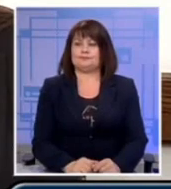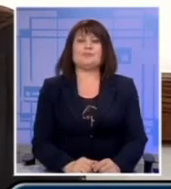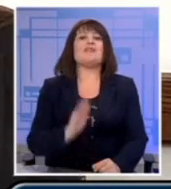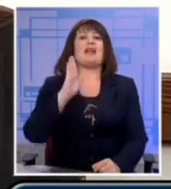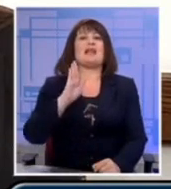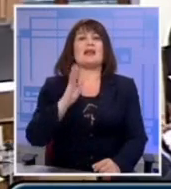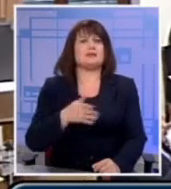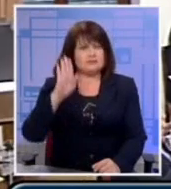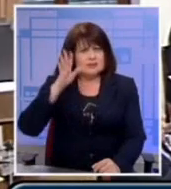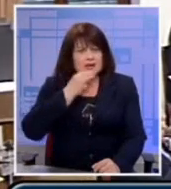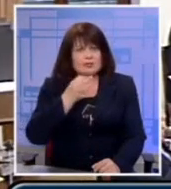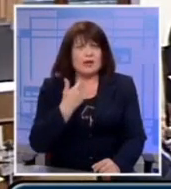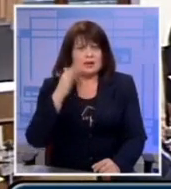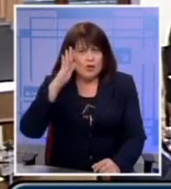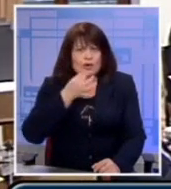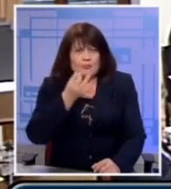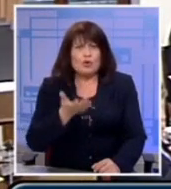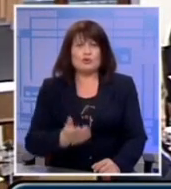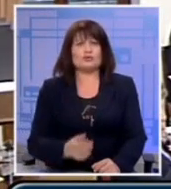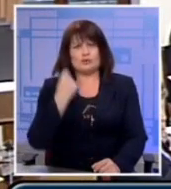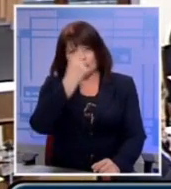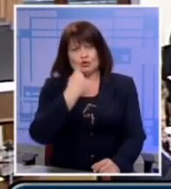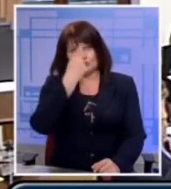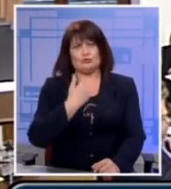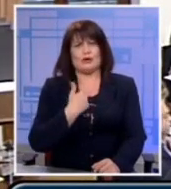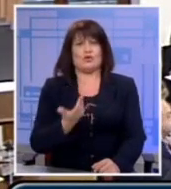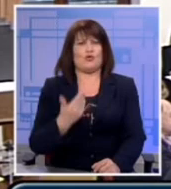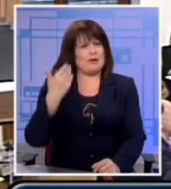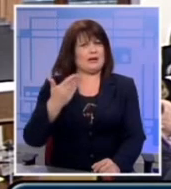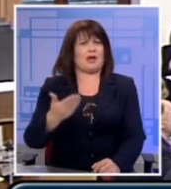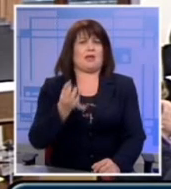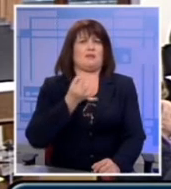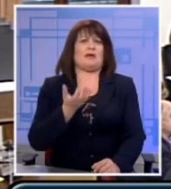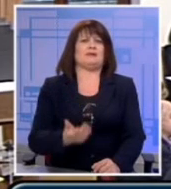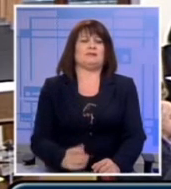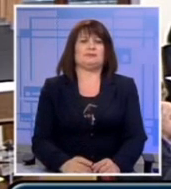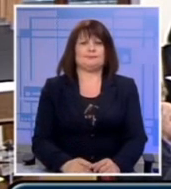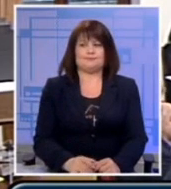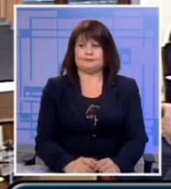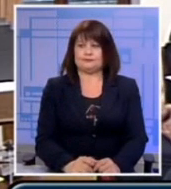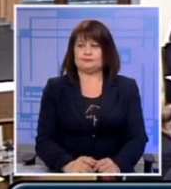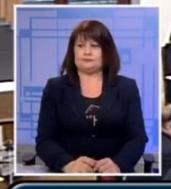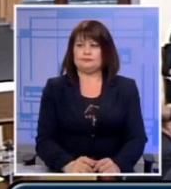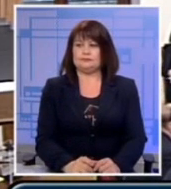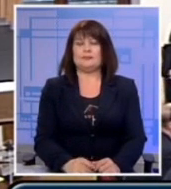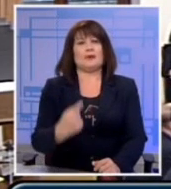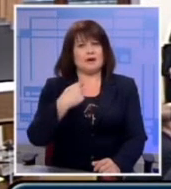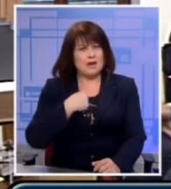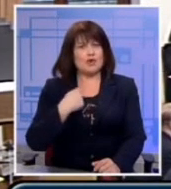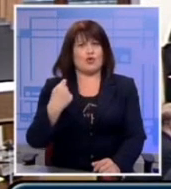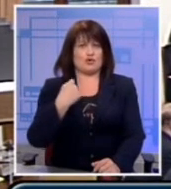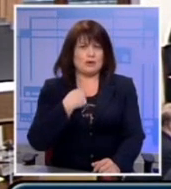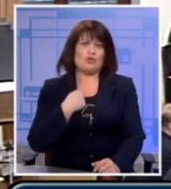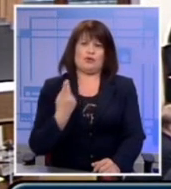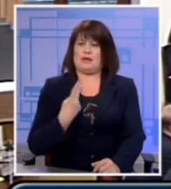Παλαιράκης. Συγγνώμη, έχω ζητήσει το λόγο. Κύριε Πρόεδρε, και εγώ ζήτησα το λόγο και είπα θα το δώσετε μετά. Μισό λεπτό θέλω. Αναφερθήκατε και εσείς και ο κύριος Πετράκος.